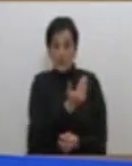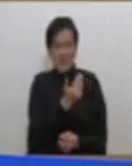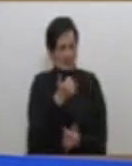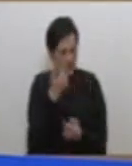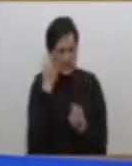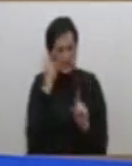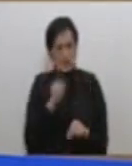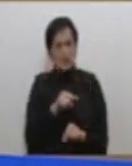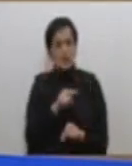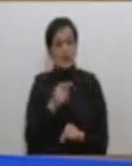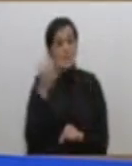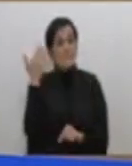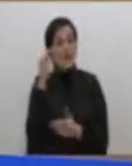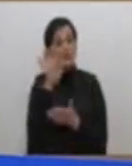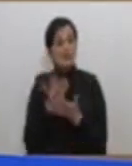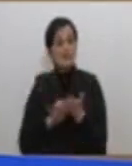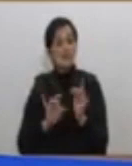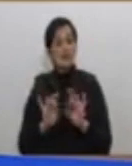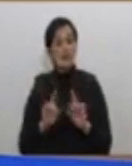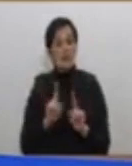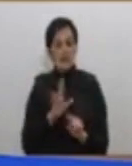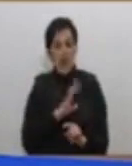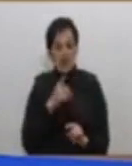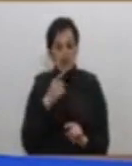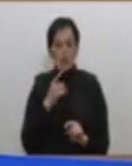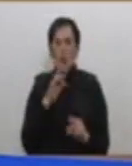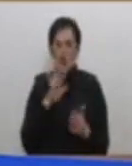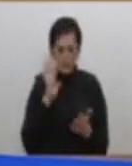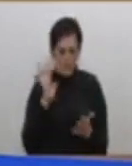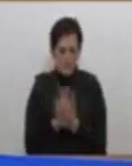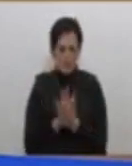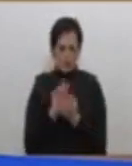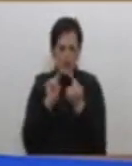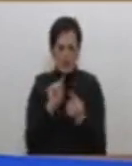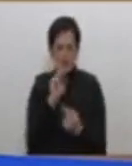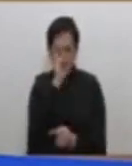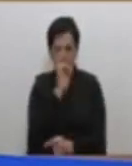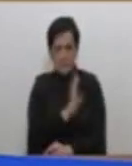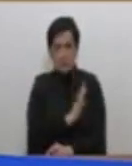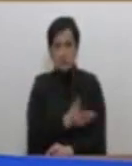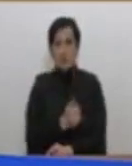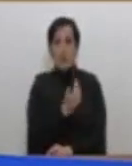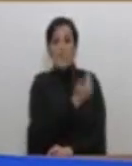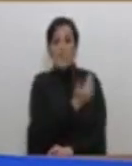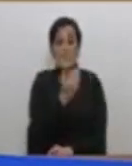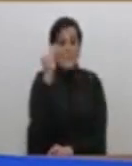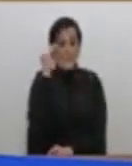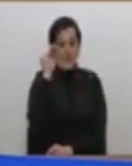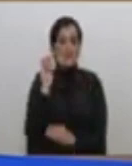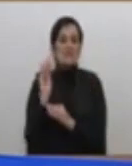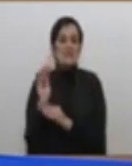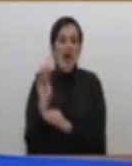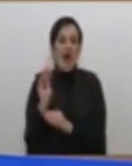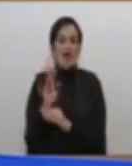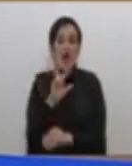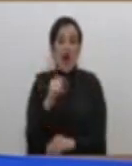იყო მაშინდელი განცხადებები და რამდენად ბინძური და ანტისახელმწიფოებრივი იყო. ისინი მიიჩნევდნენ საკრიტიკოდ იმას, რომ